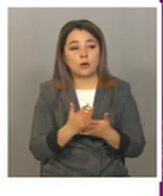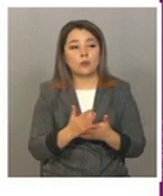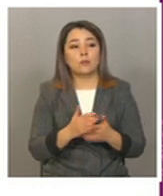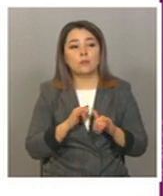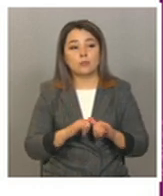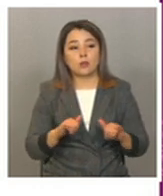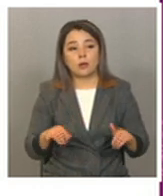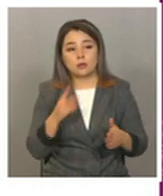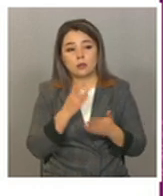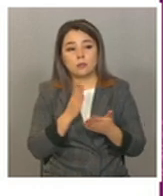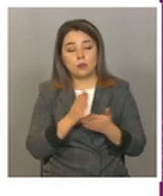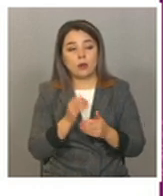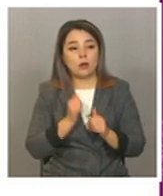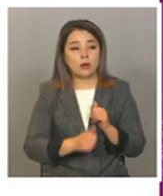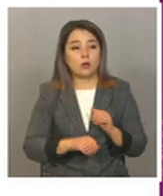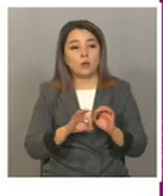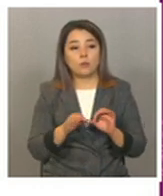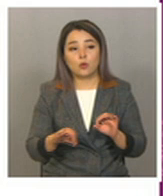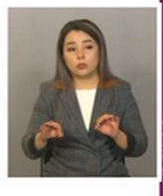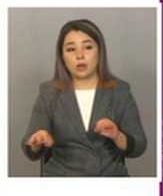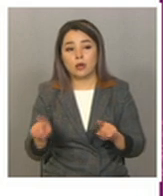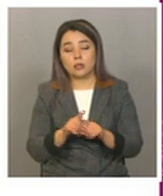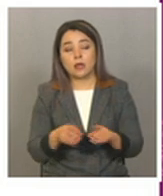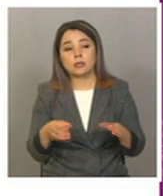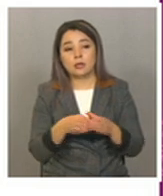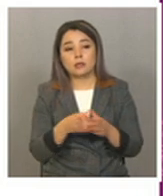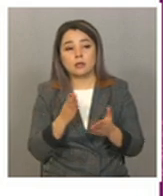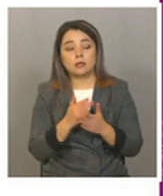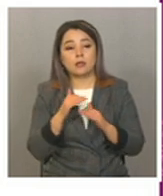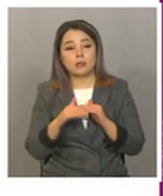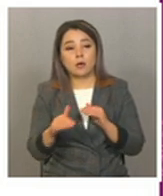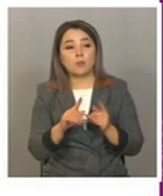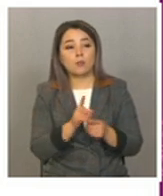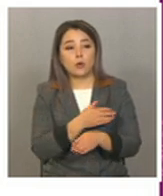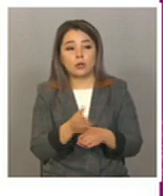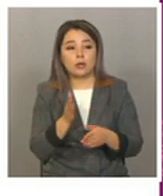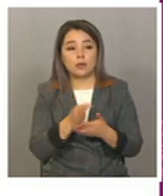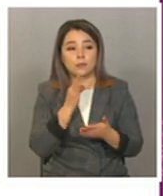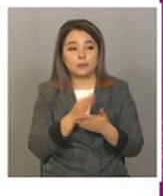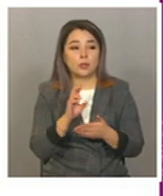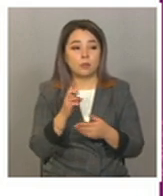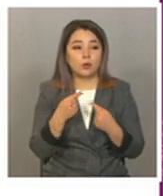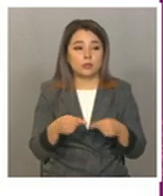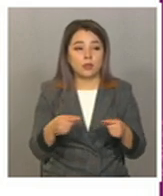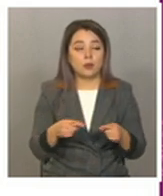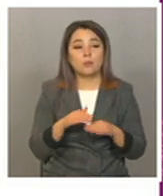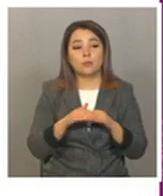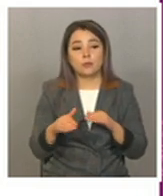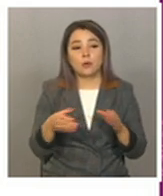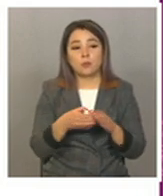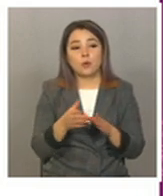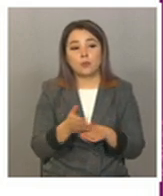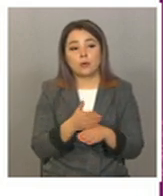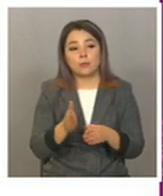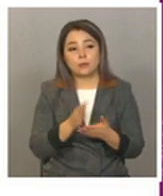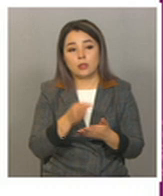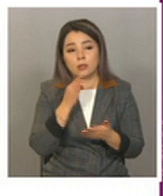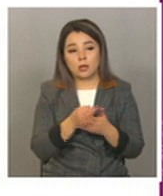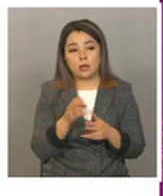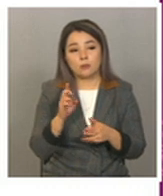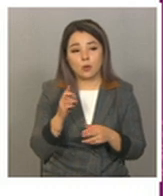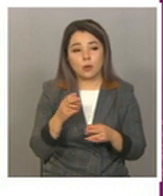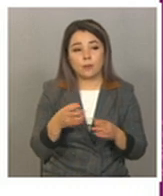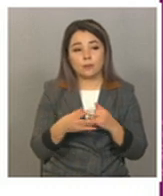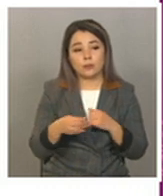тарайды. Әр бұтағы деңгейлерге бөлінеді. Биоалуан түрліктің әр деңгейі бөлімдерге бөлінеді.